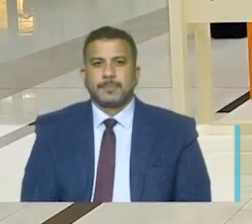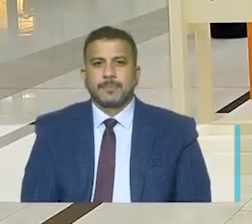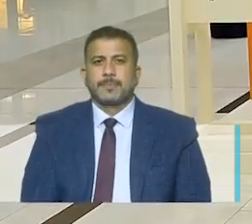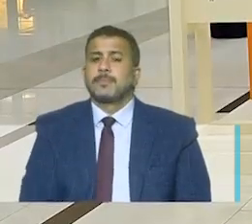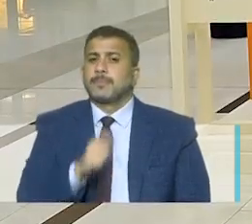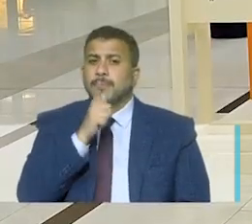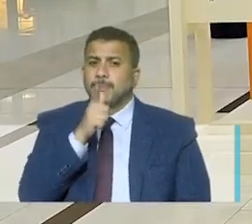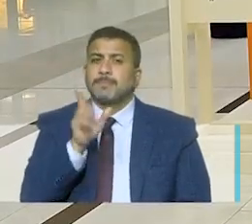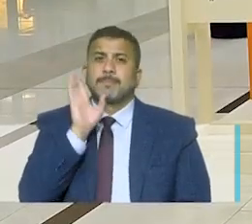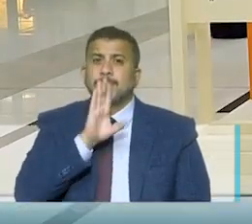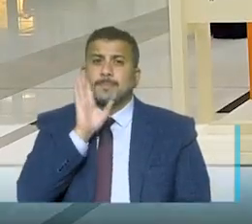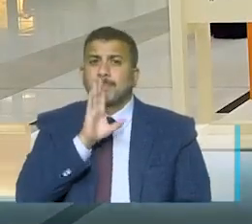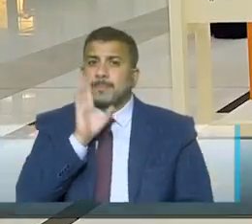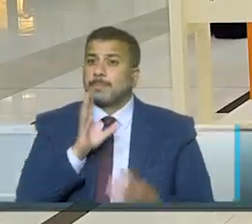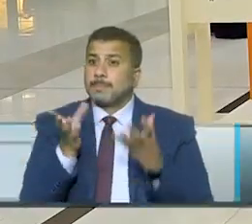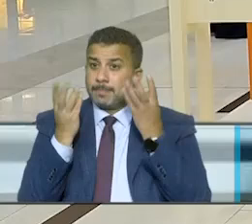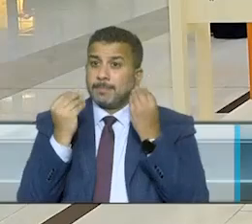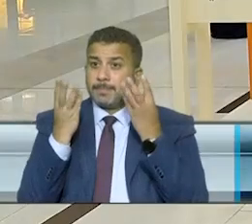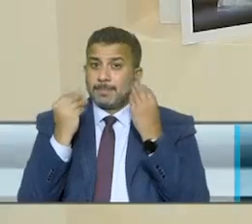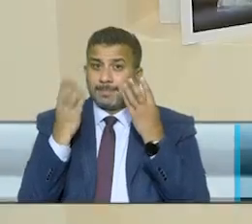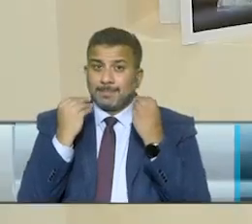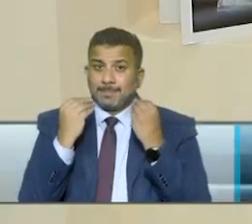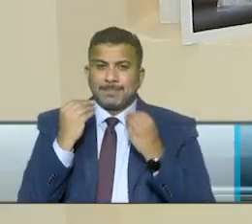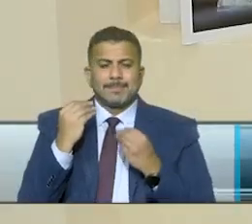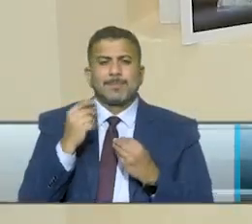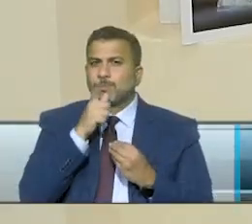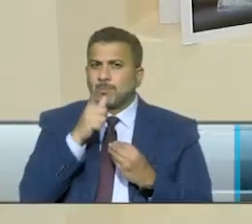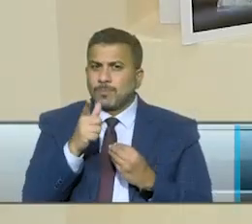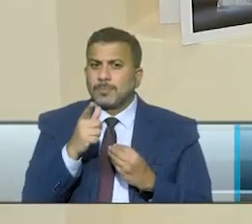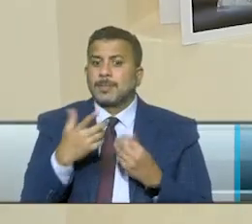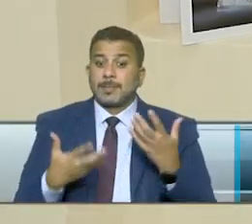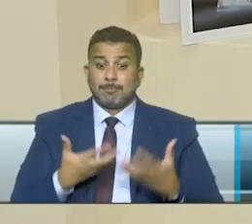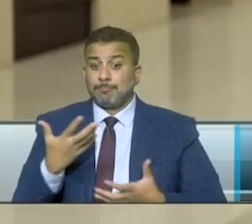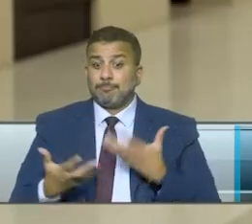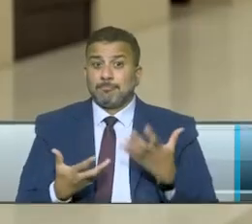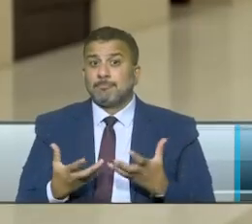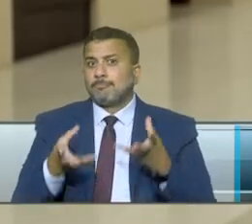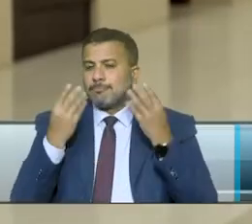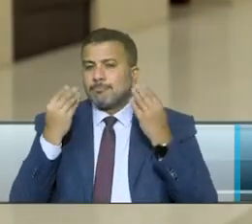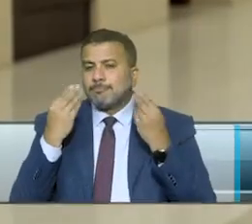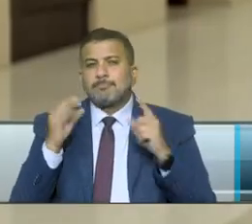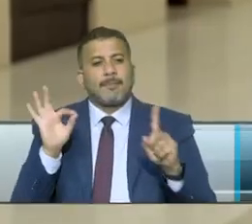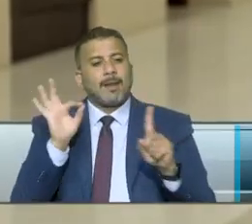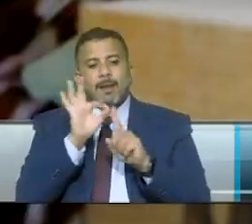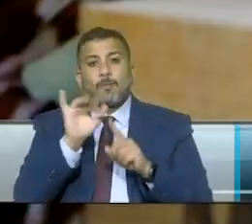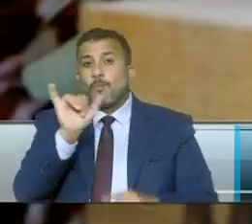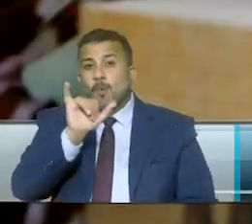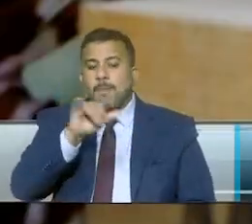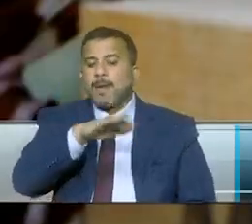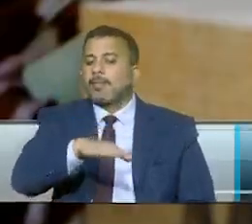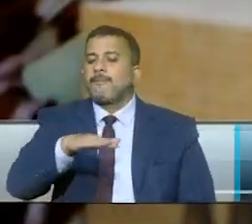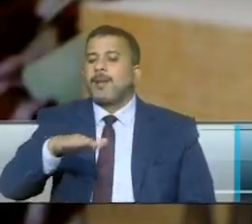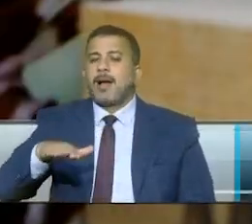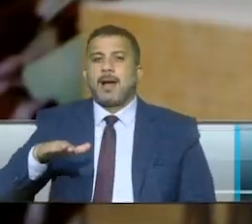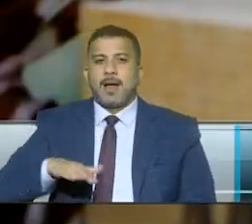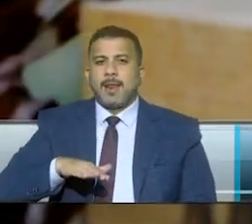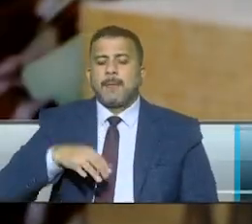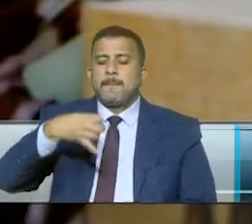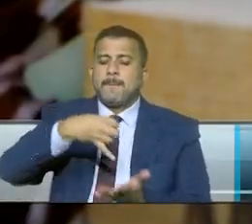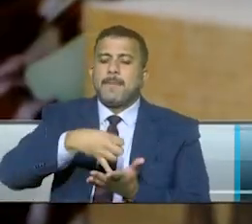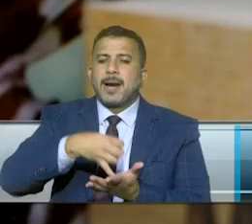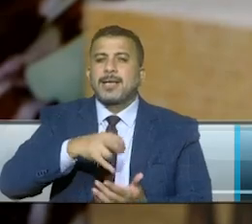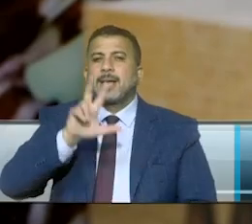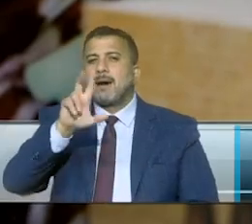رحلة تعليمية ممتعة لا تنتهي، وأجواء تفاعلية تستهدف الأطفال، نجدها في مركز